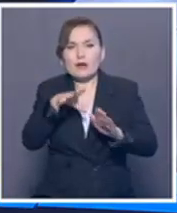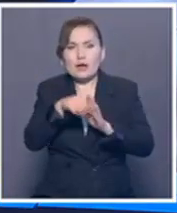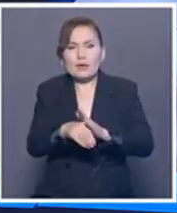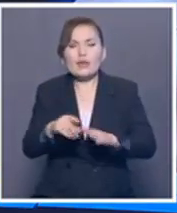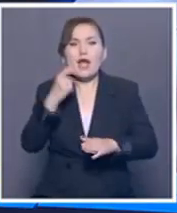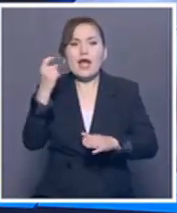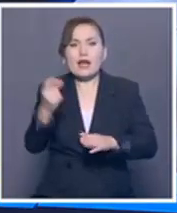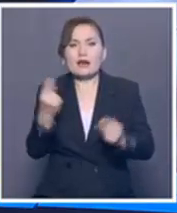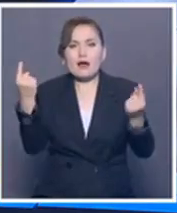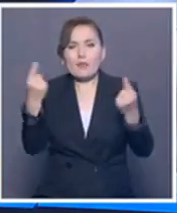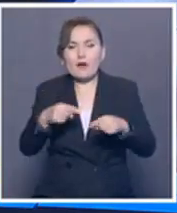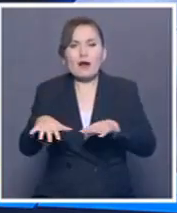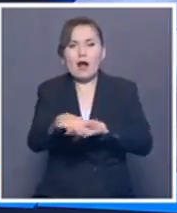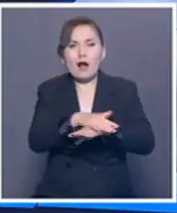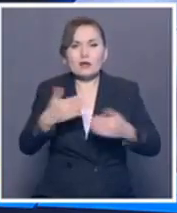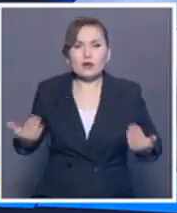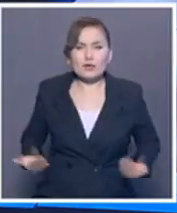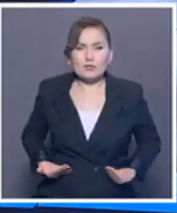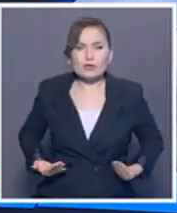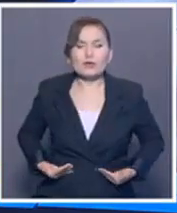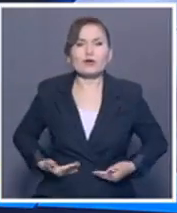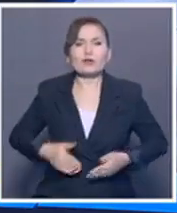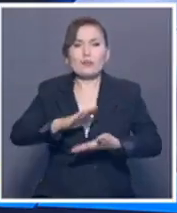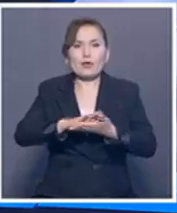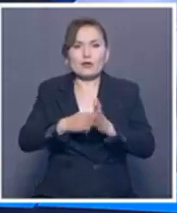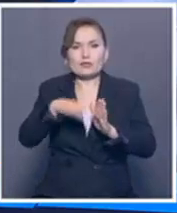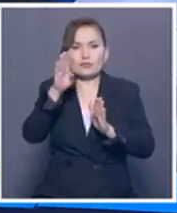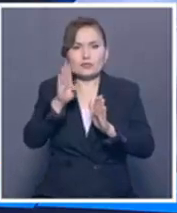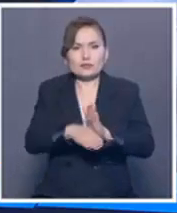және экономикалық салдары халыққа әлдеқайда ауыр тиюі мүмкін.